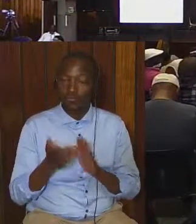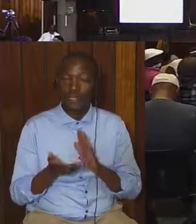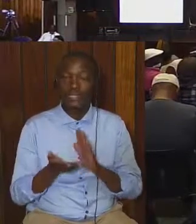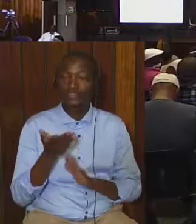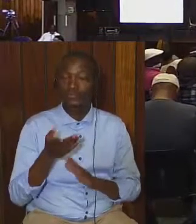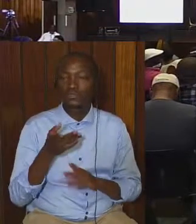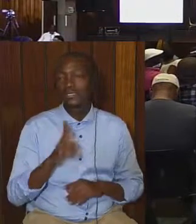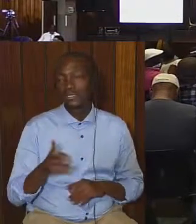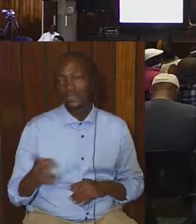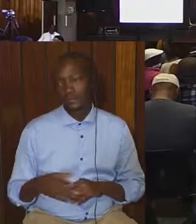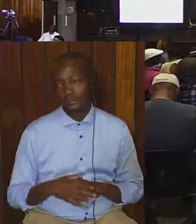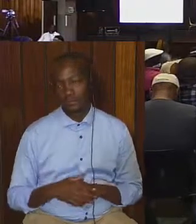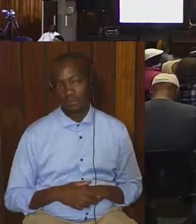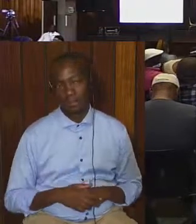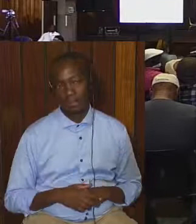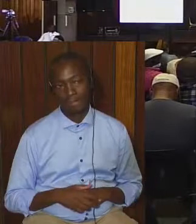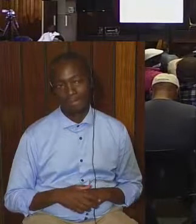i-increase.